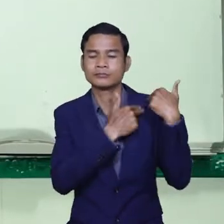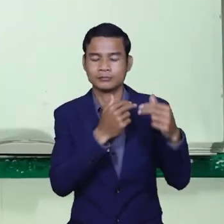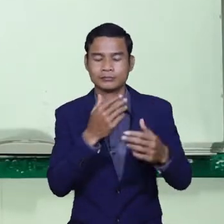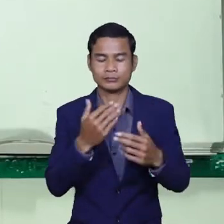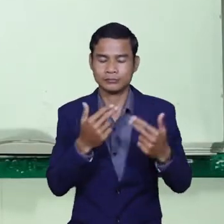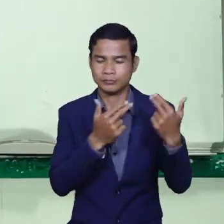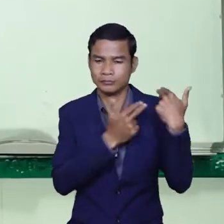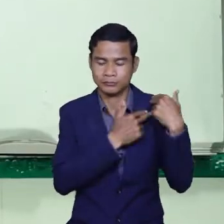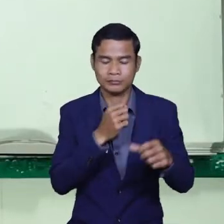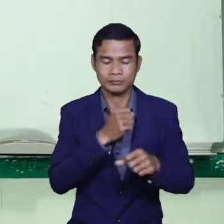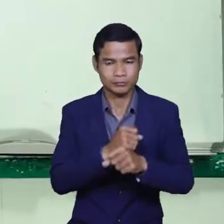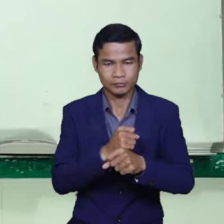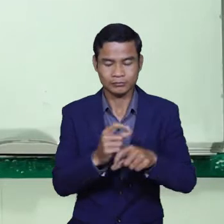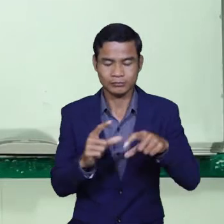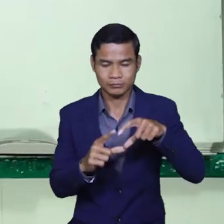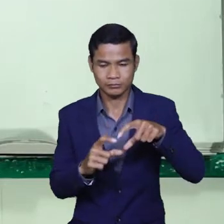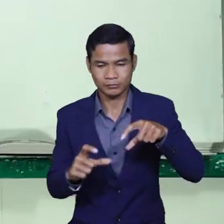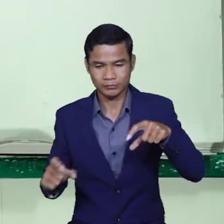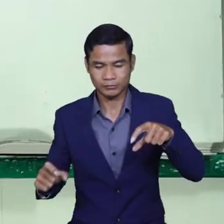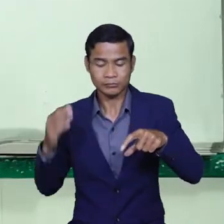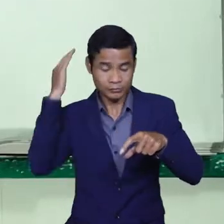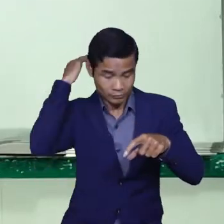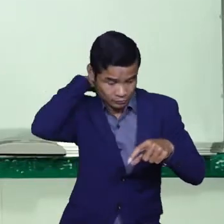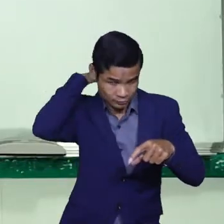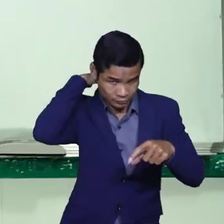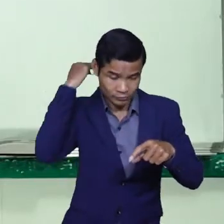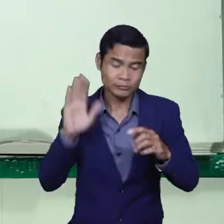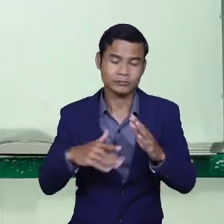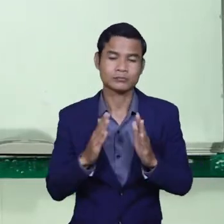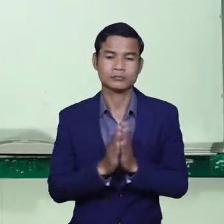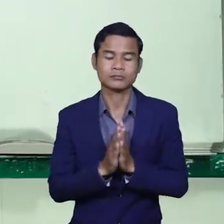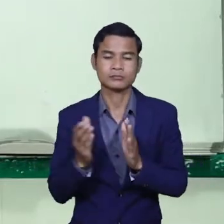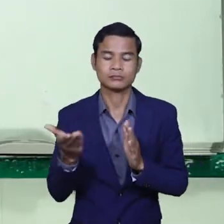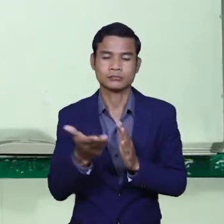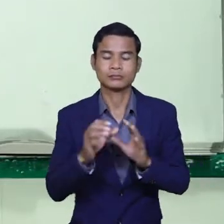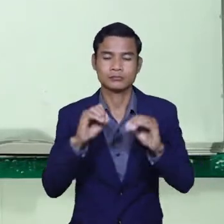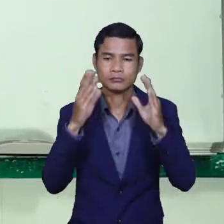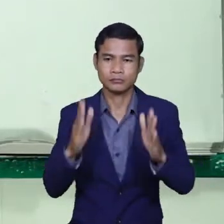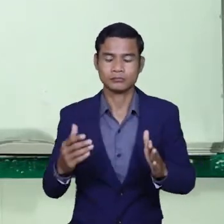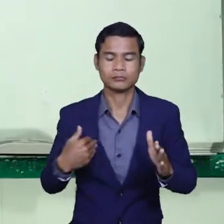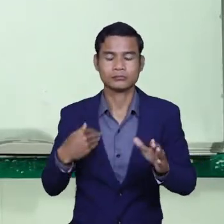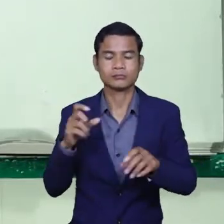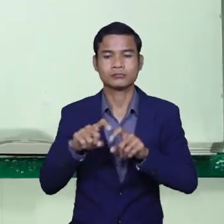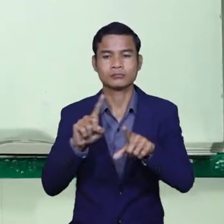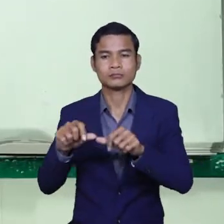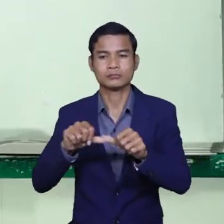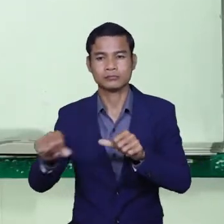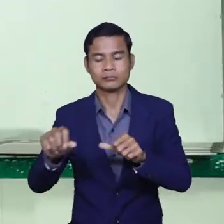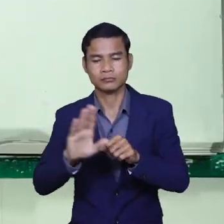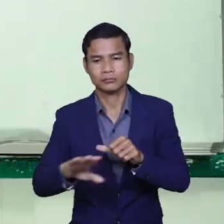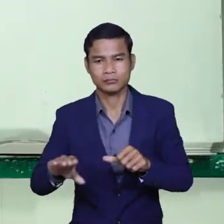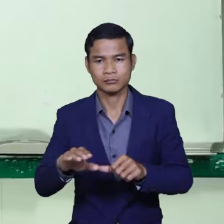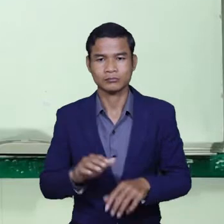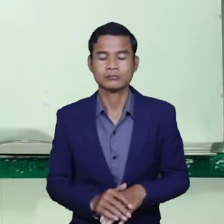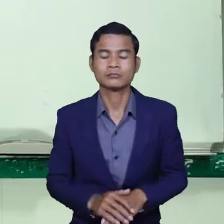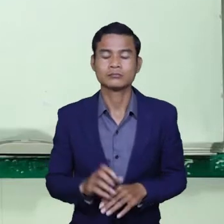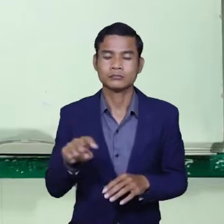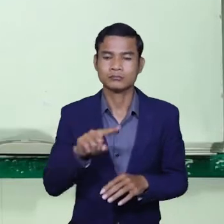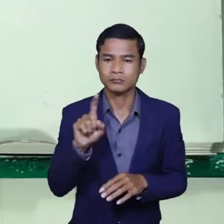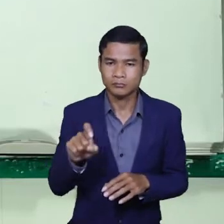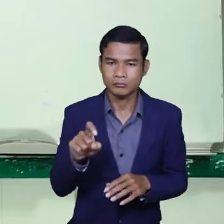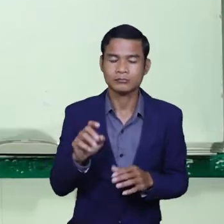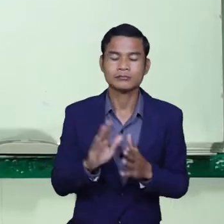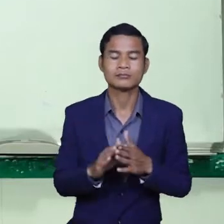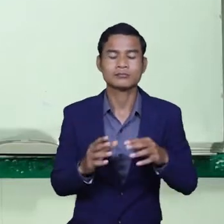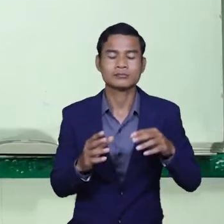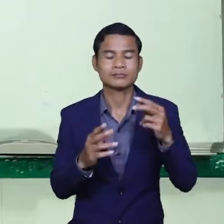សម្រាប់ការពារចាខួរឆ្អឹងខ្នងចាអរគុណអញ្ចឹងអ្នកគ្រូនោះមានសំណួរចាសួរទៅកាន់កូនចាបន្តទៀតអញ្ចឹងតើចាសម្លាក់